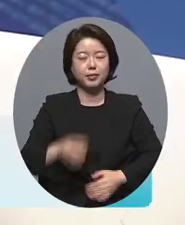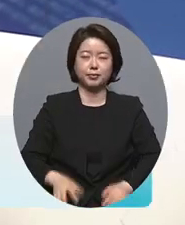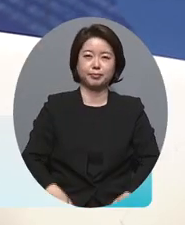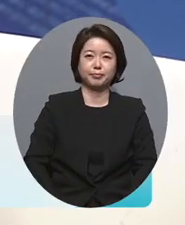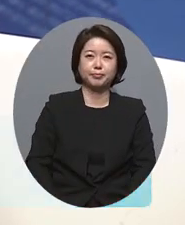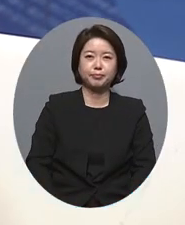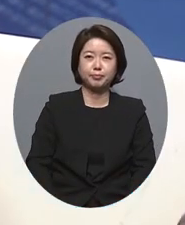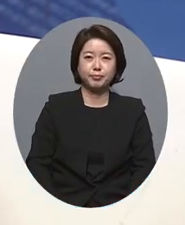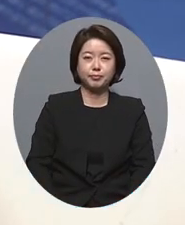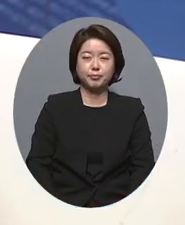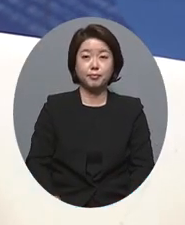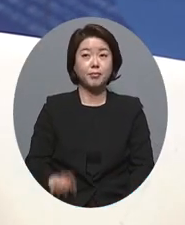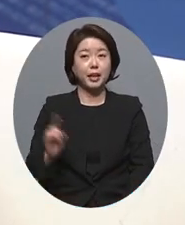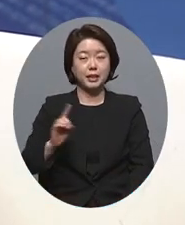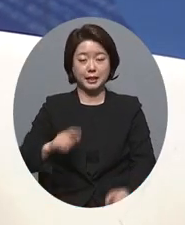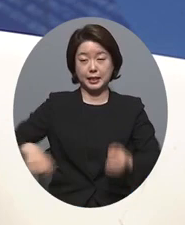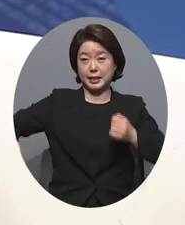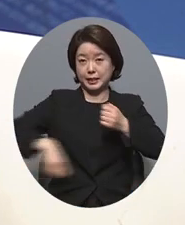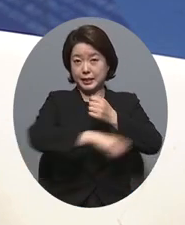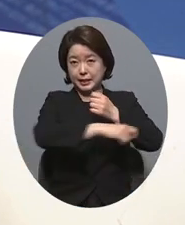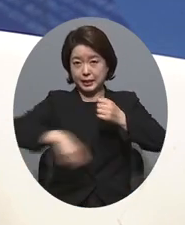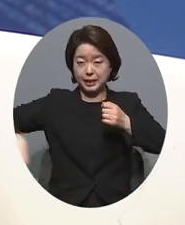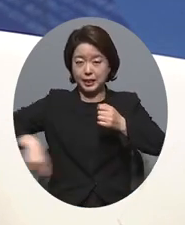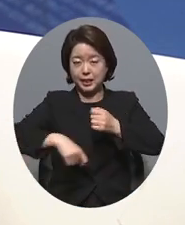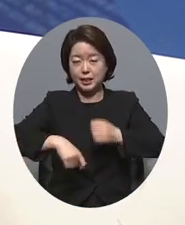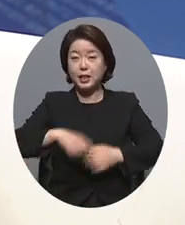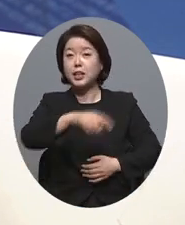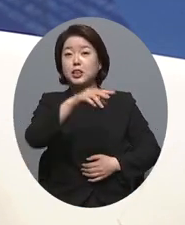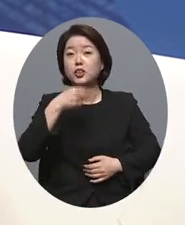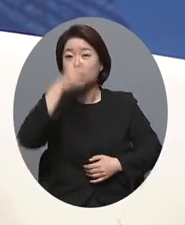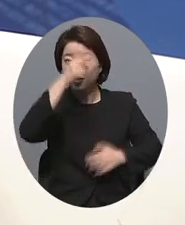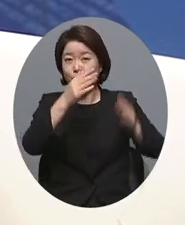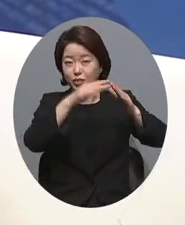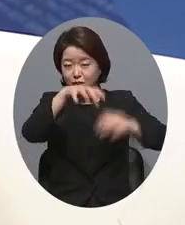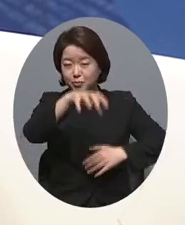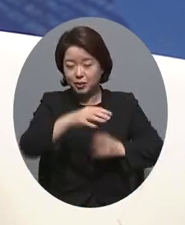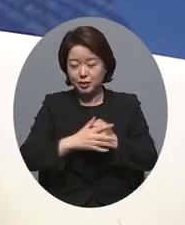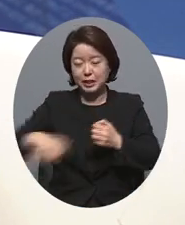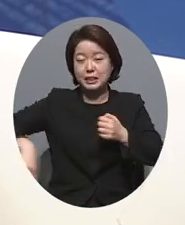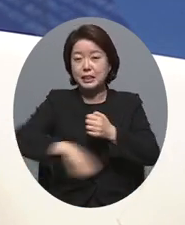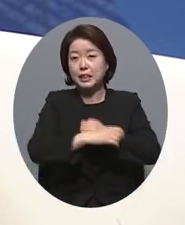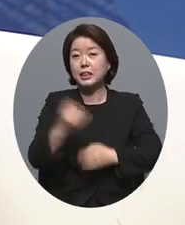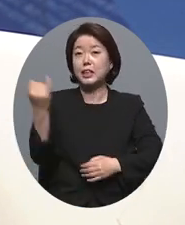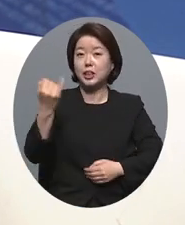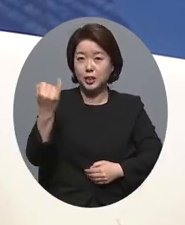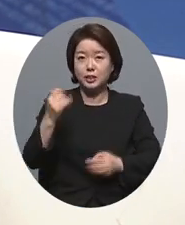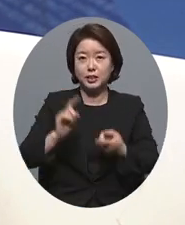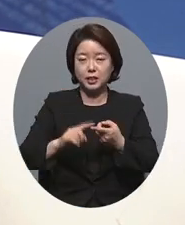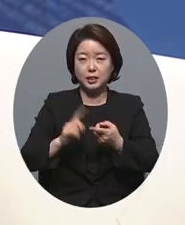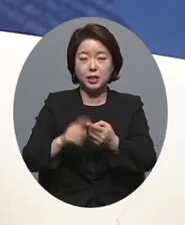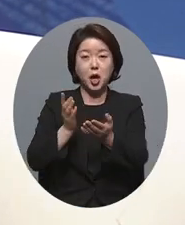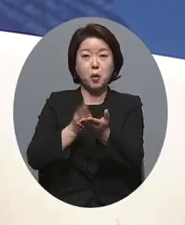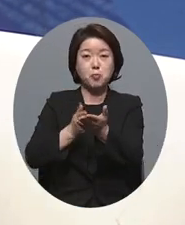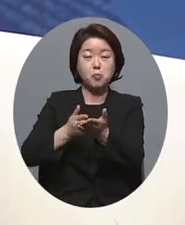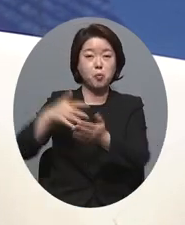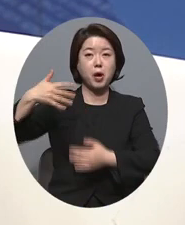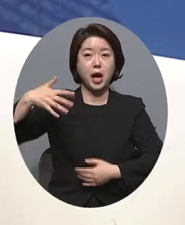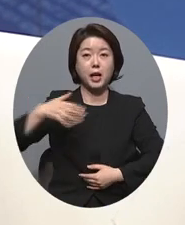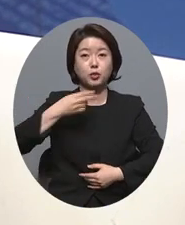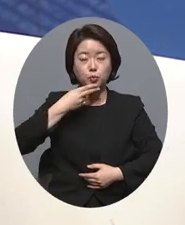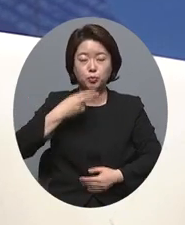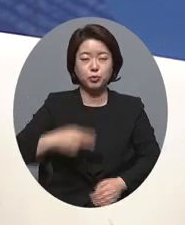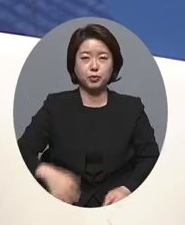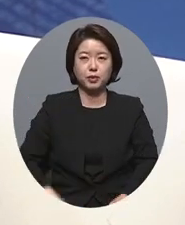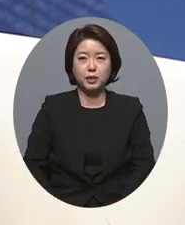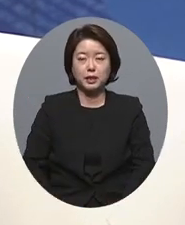일단 첼리스트 현장에서 첼로 연주를 했던 그 여성에 대한 보도는 아직까지 나온 점은